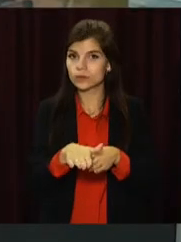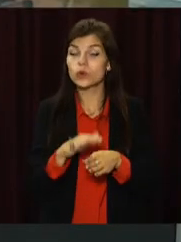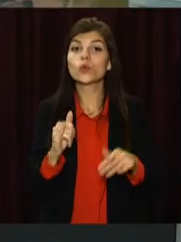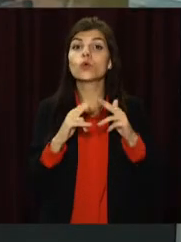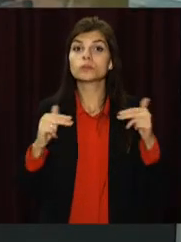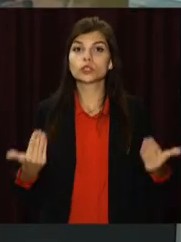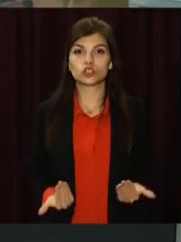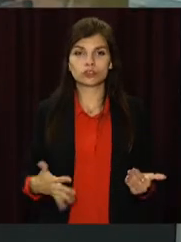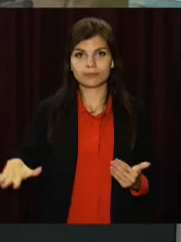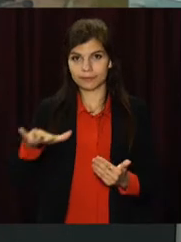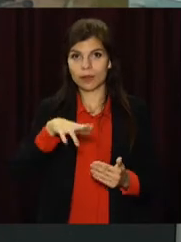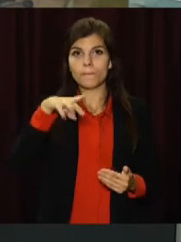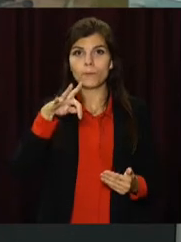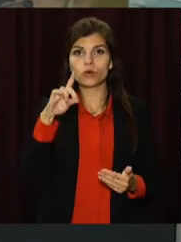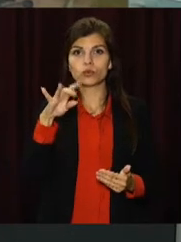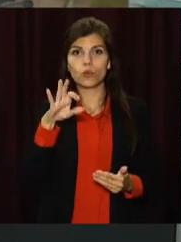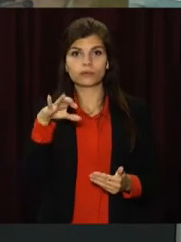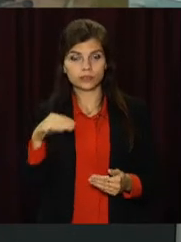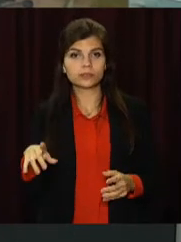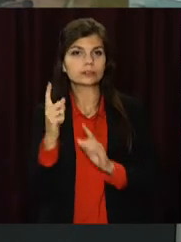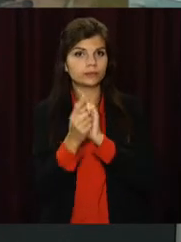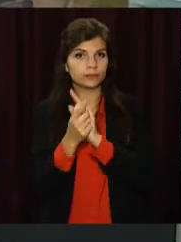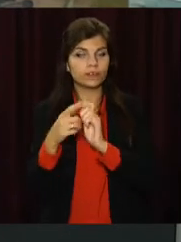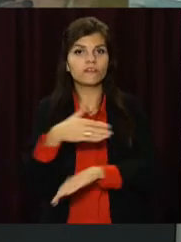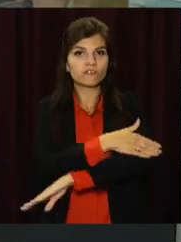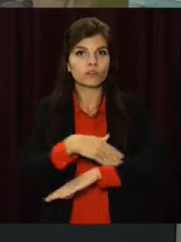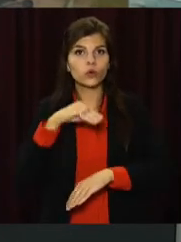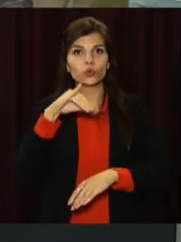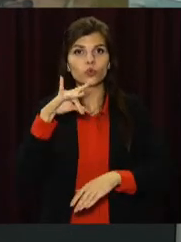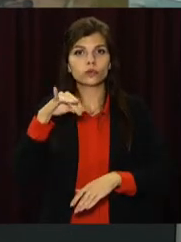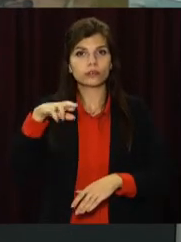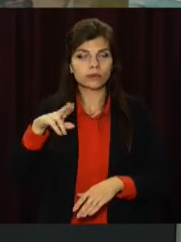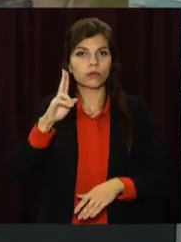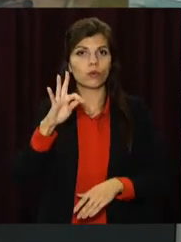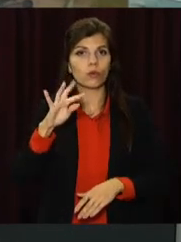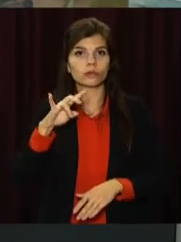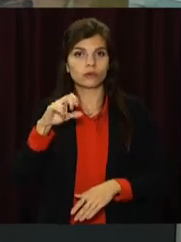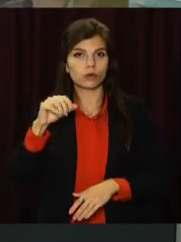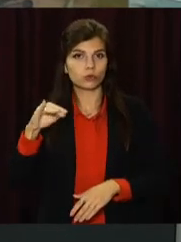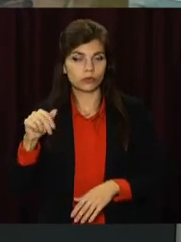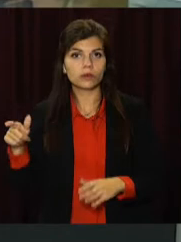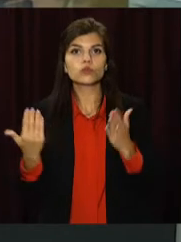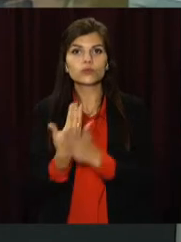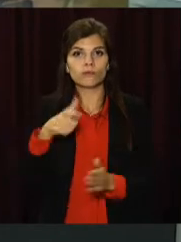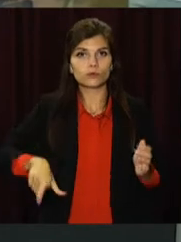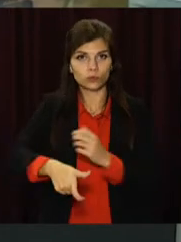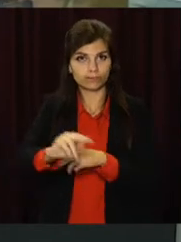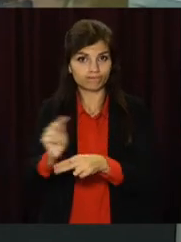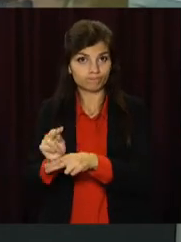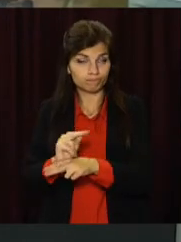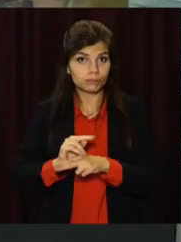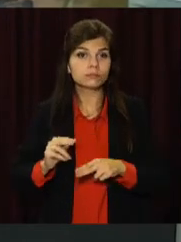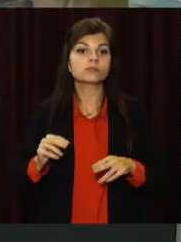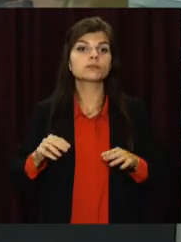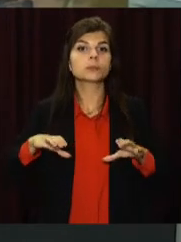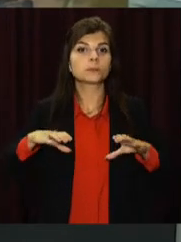Дніпрі на житловому масиві Покровській у розпалі реконструкція вулиці Юрія Кондратюка. Там вже уклали нове дорожнє покриття, частину